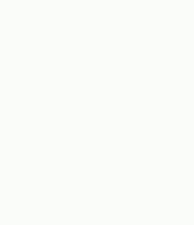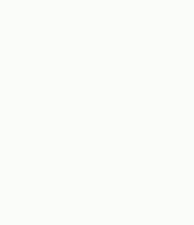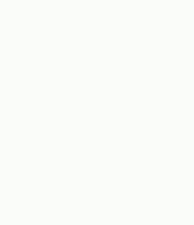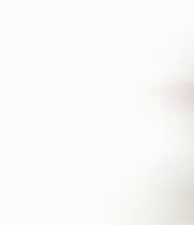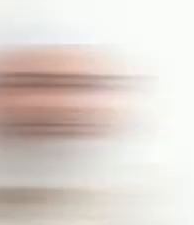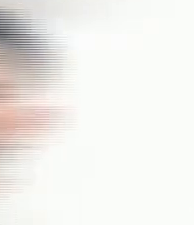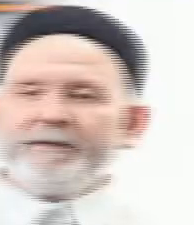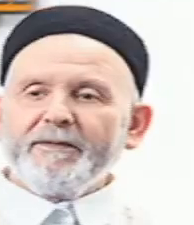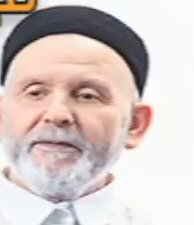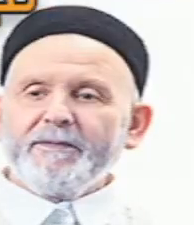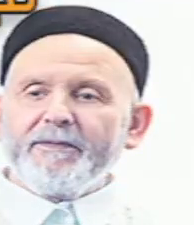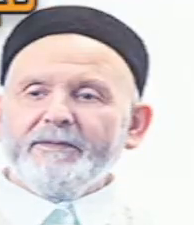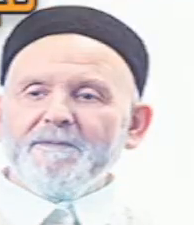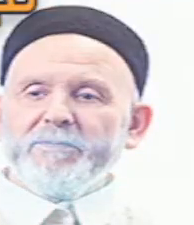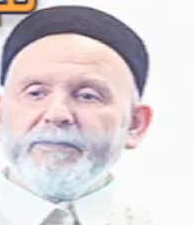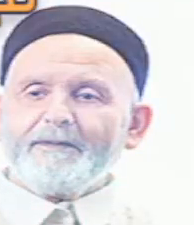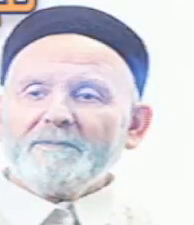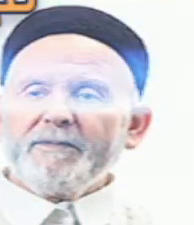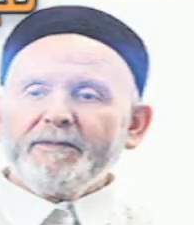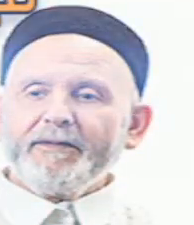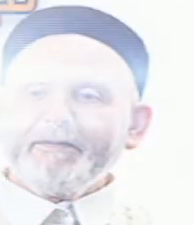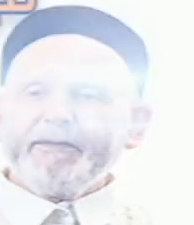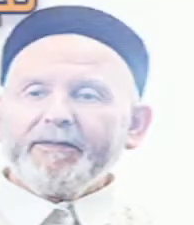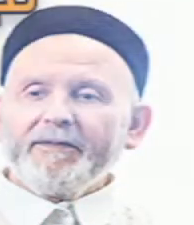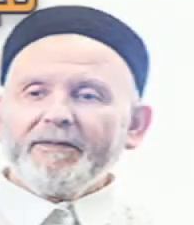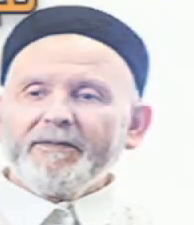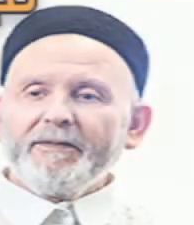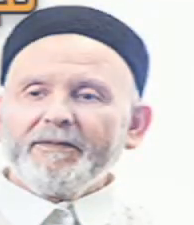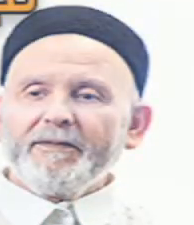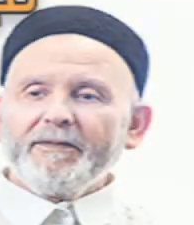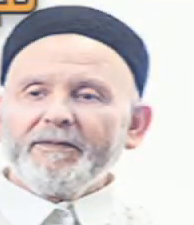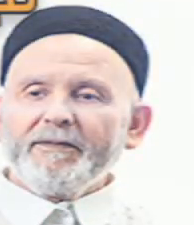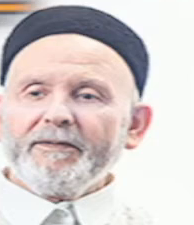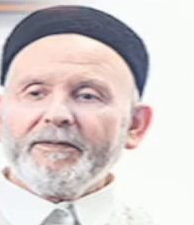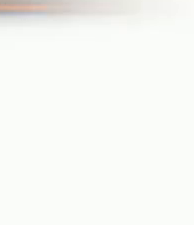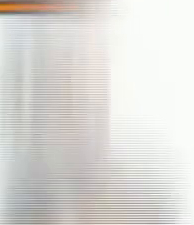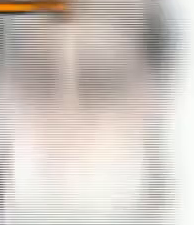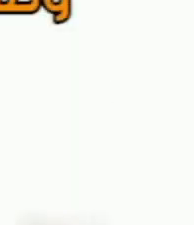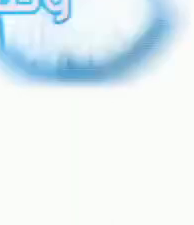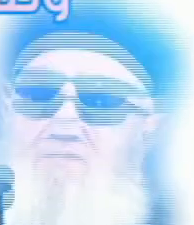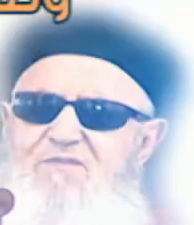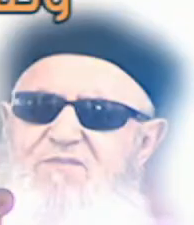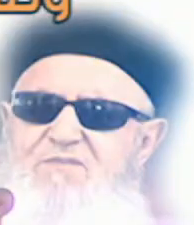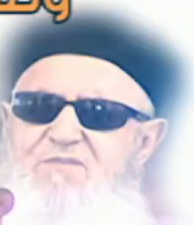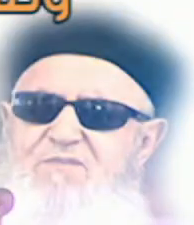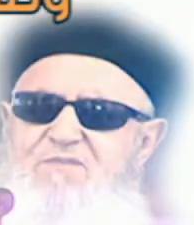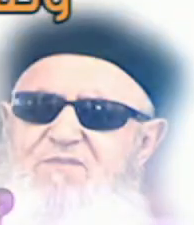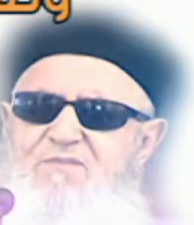النار نجوم وفيها بريق اللجين وتسطع